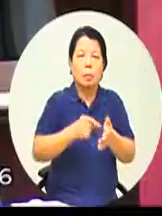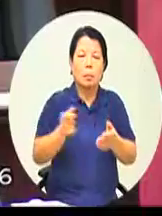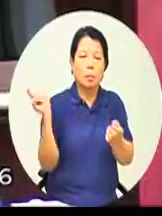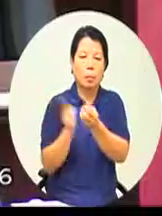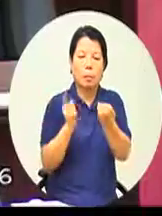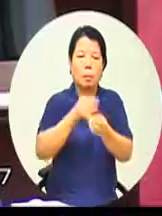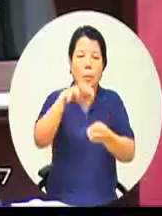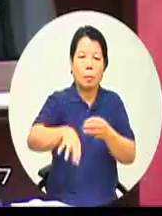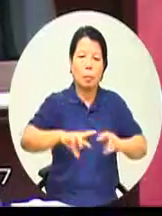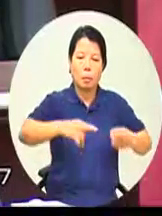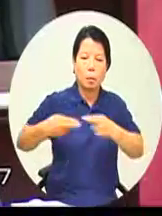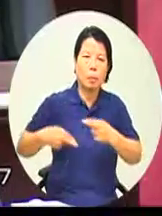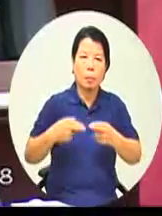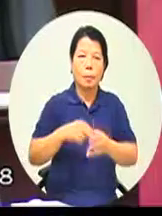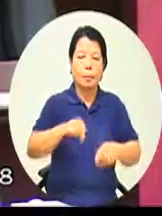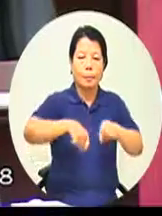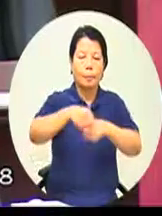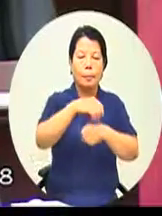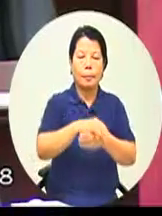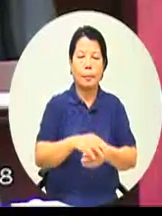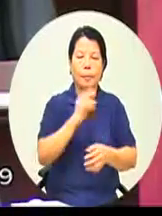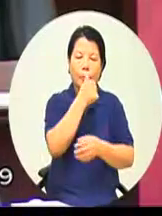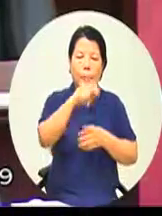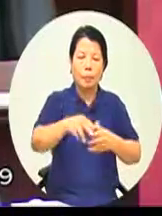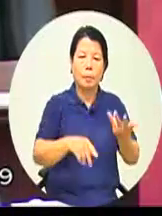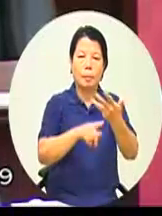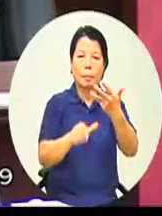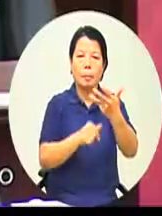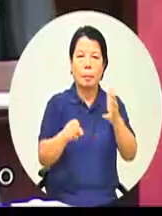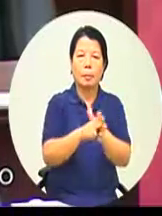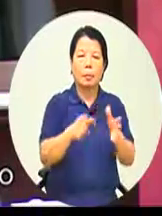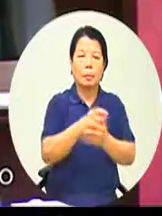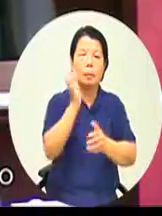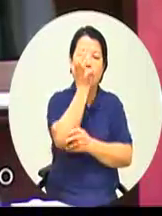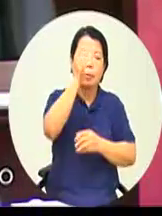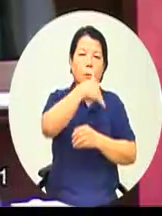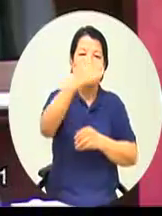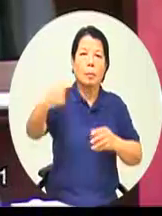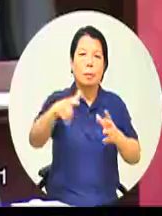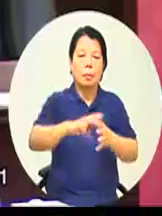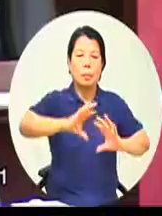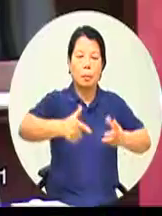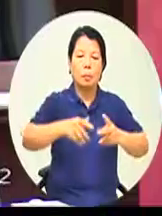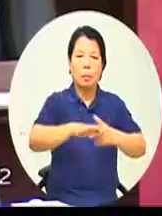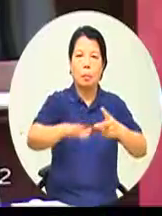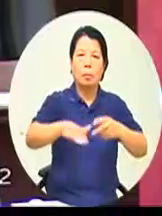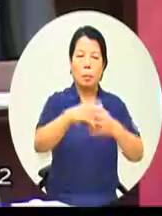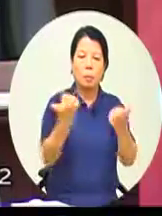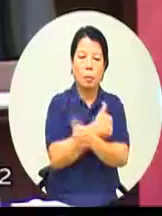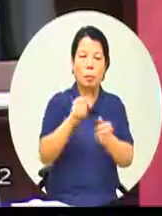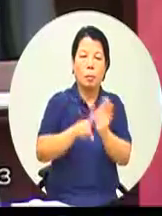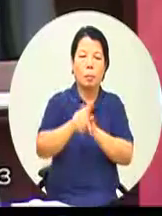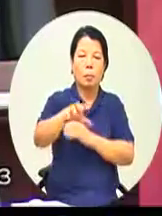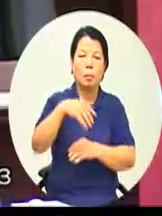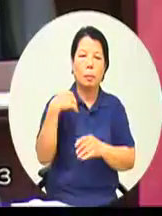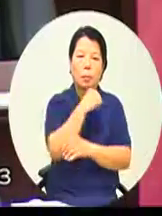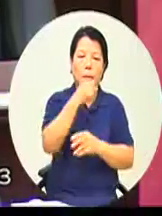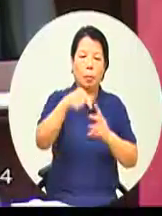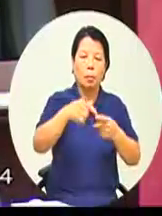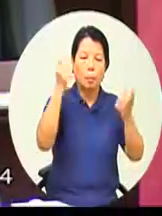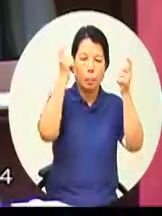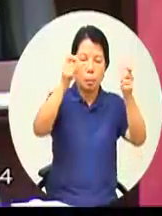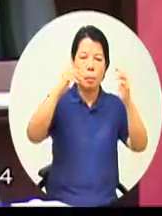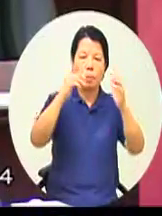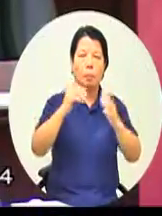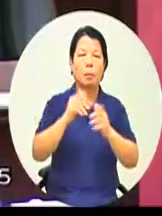改善计划。那特别是我要提到，我们八月份的时候，我们冈山寿天国小参出国代表台湾，代表我们高雄出